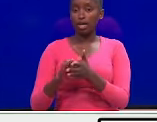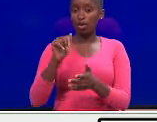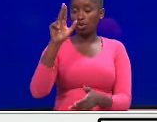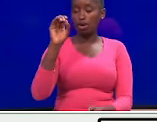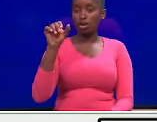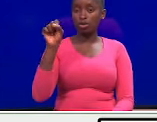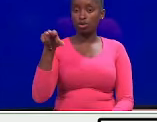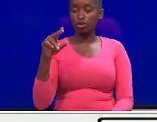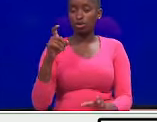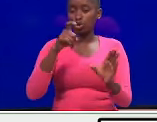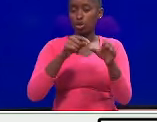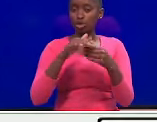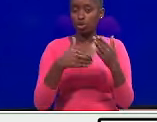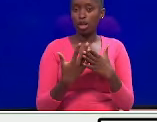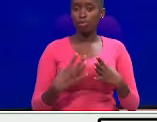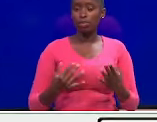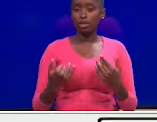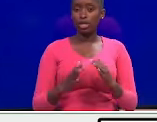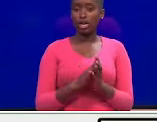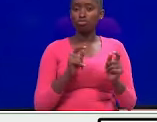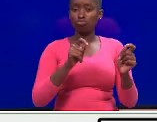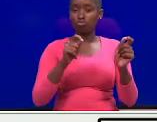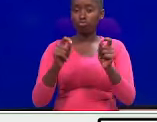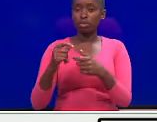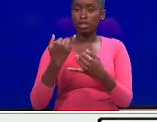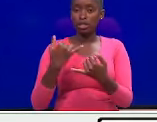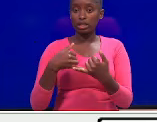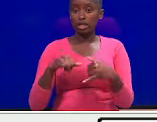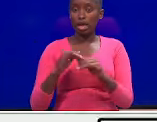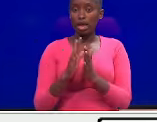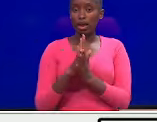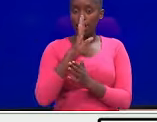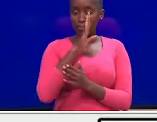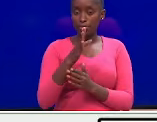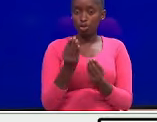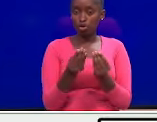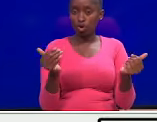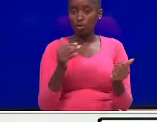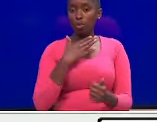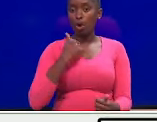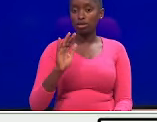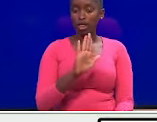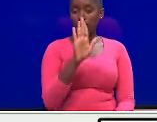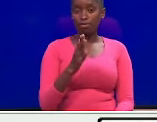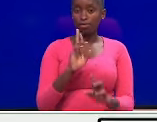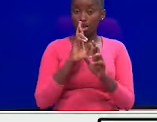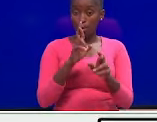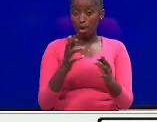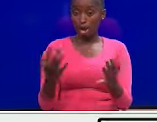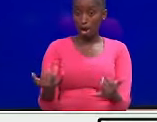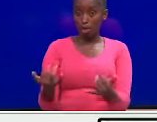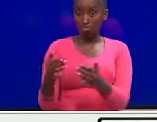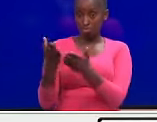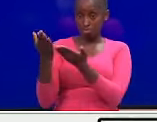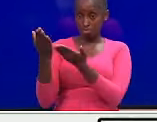kimeungana na wahadhiri hao katika kushinikiza kushughulikiwa kwa matakwa yao. Quinto Wafula anaripoti kwa kina.